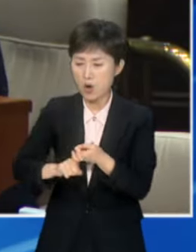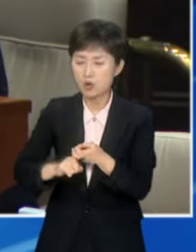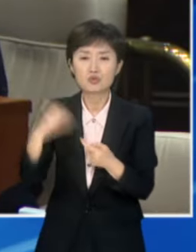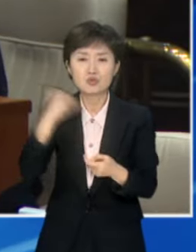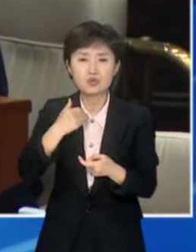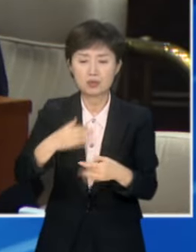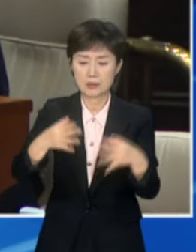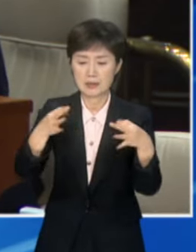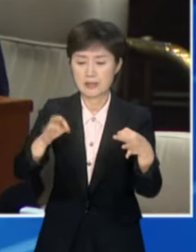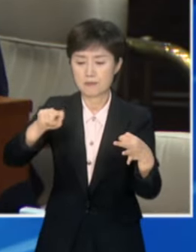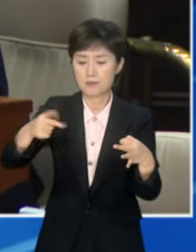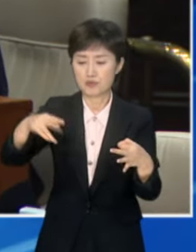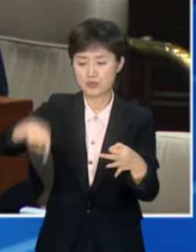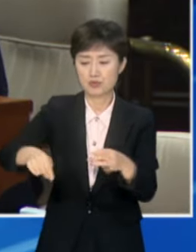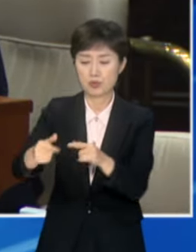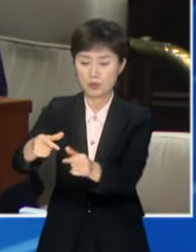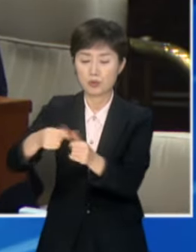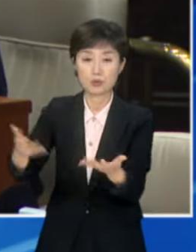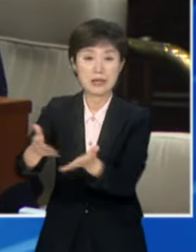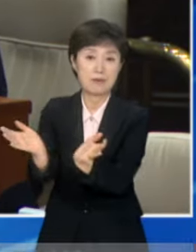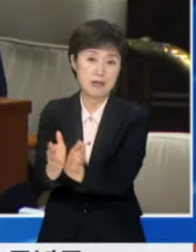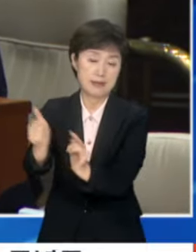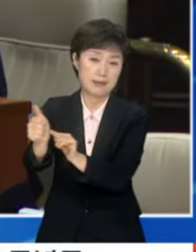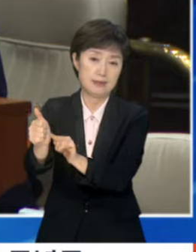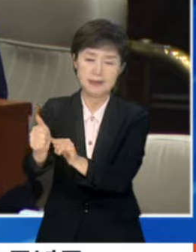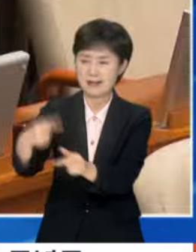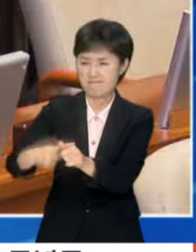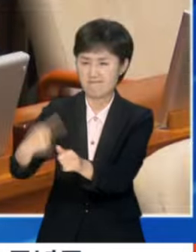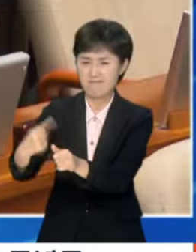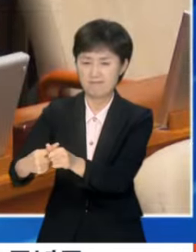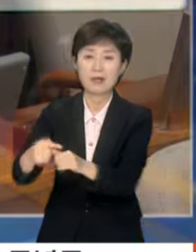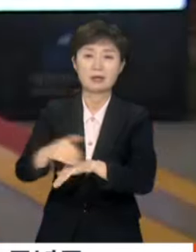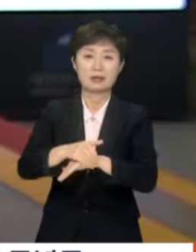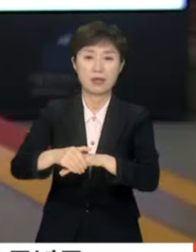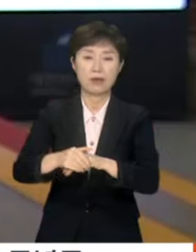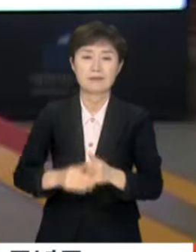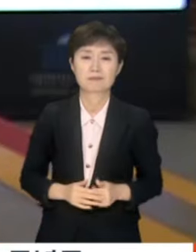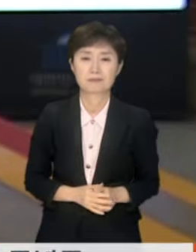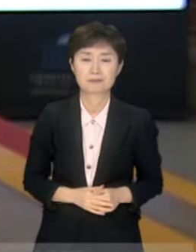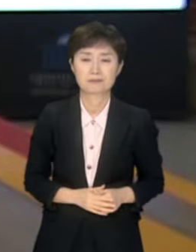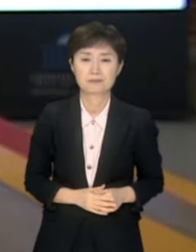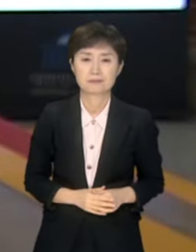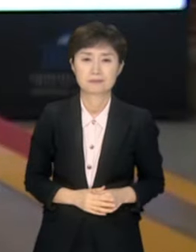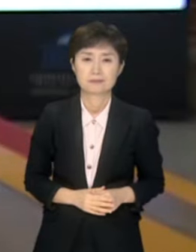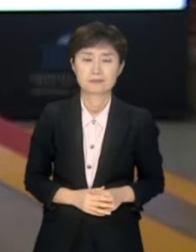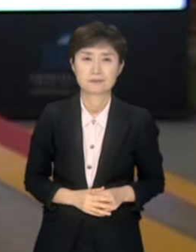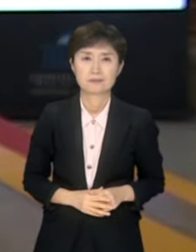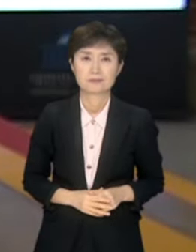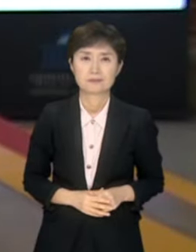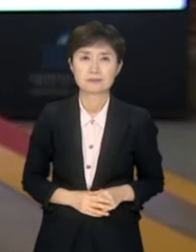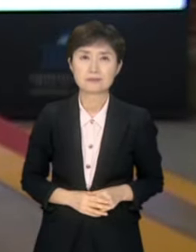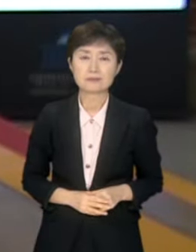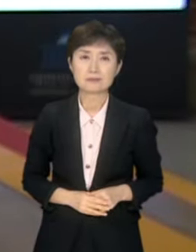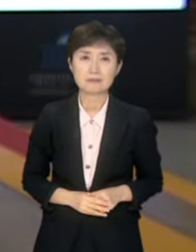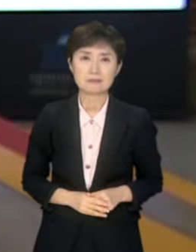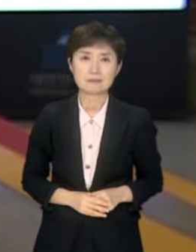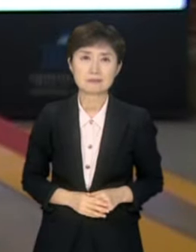김문수 고용노동부 장관 등과 정부의 역사관을 비판할 것으로 보입니다 지금까지 국회에서 전해드렸습니다